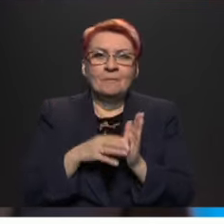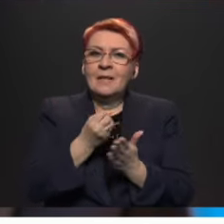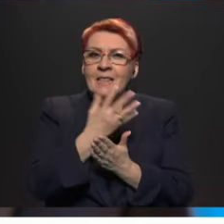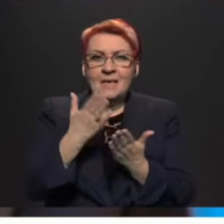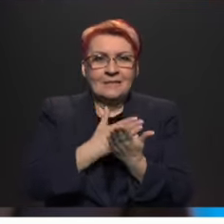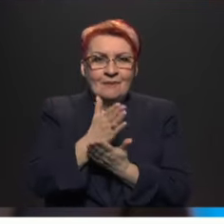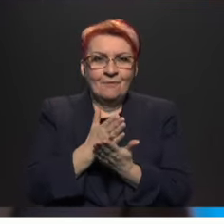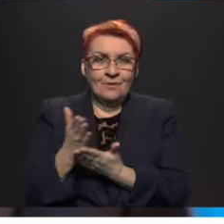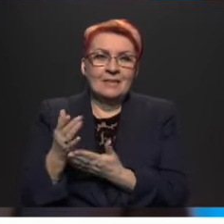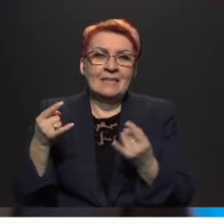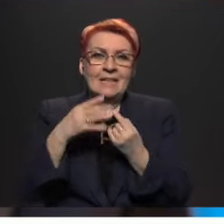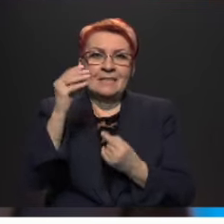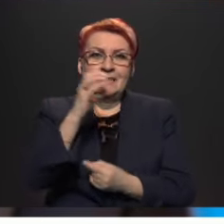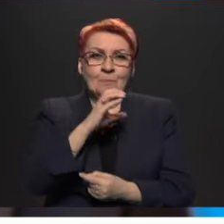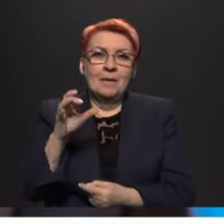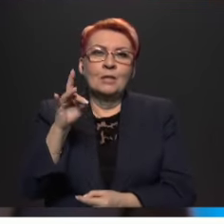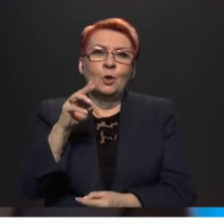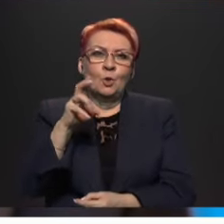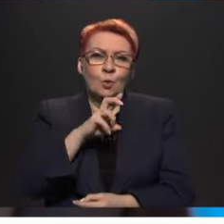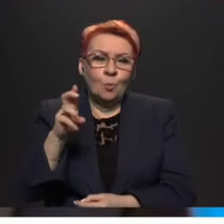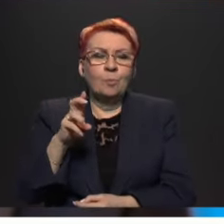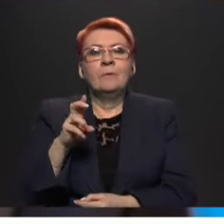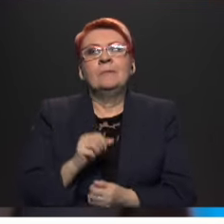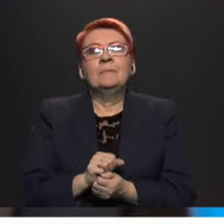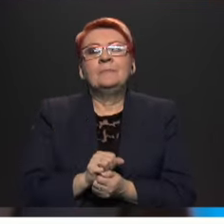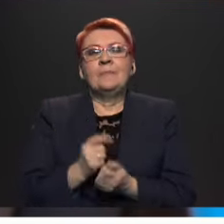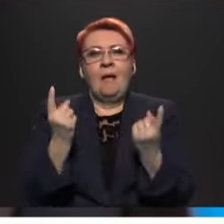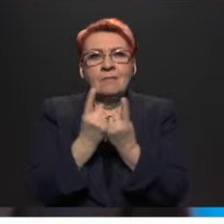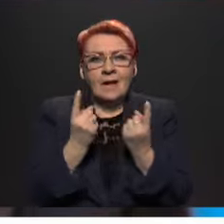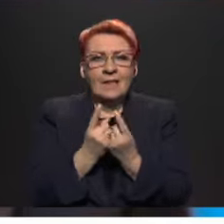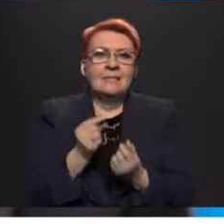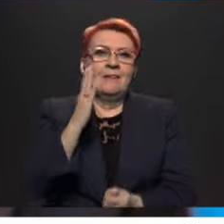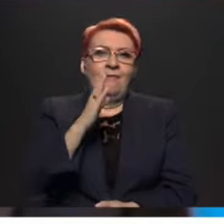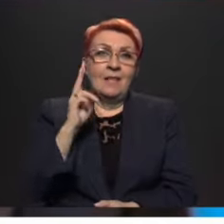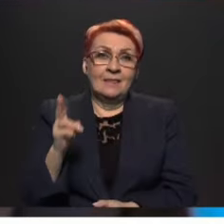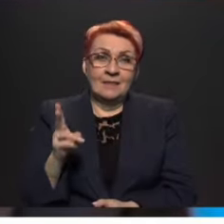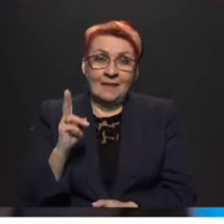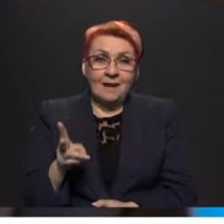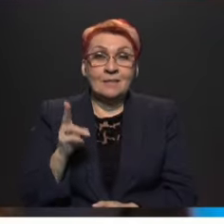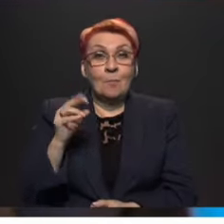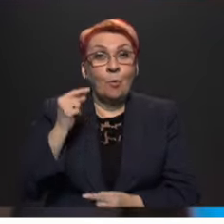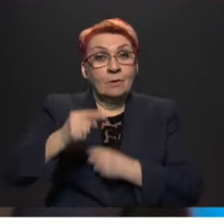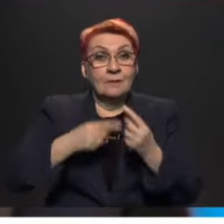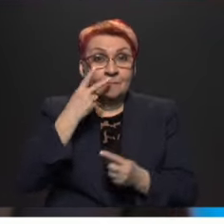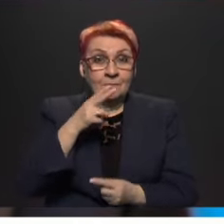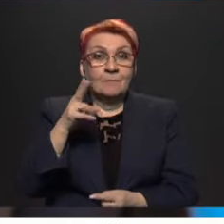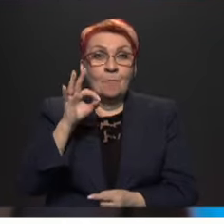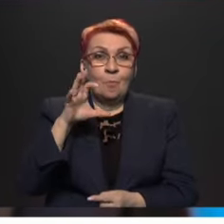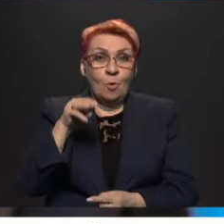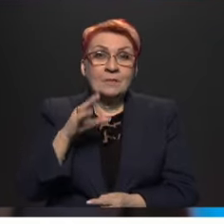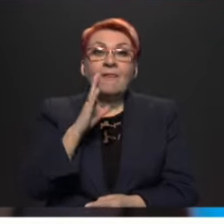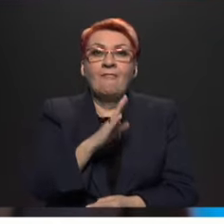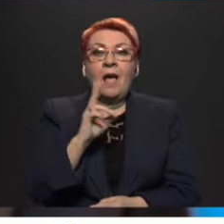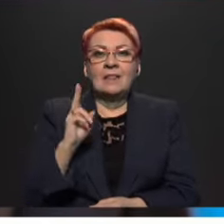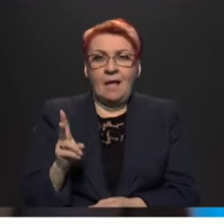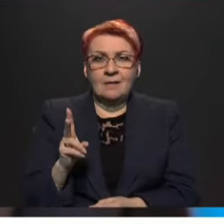нескольких спасовских платформах в Рутубе, Одноклассниках и ВКонтакте. Уже по традиции показывают тот самый пост во ВКонтакте, под